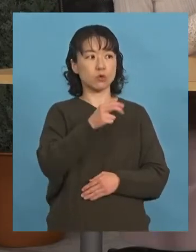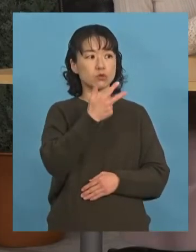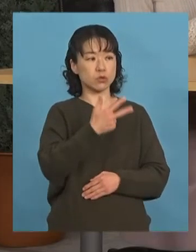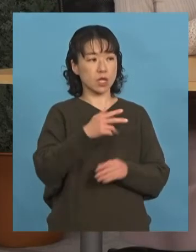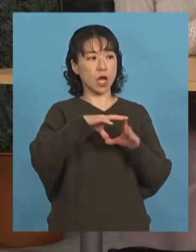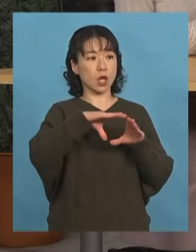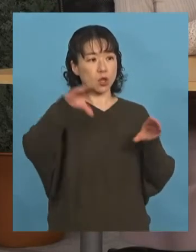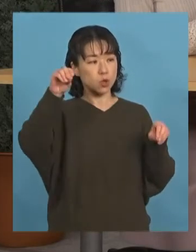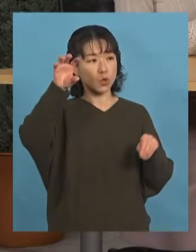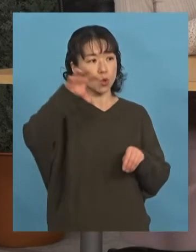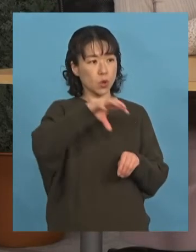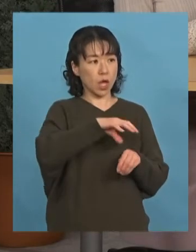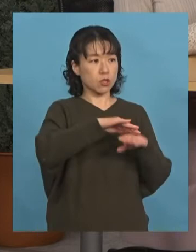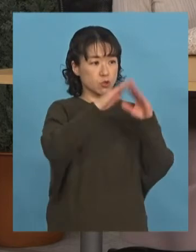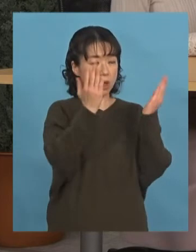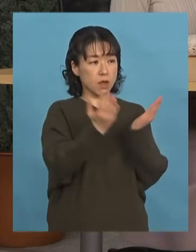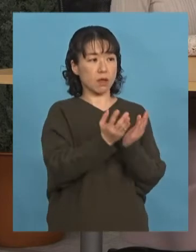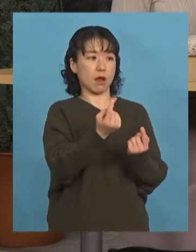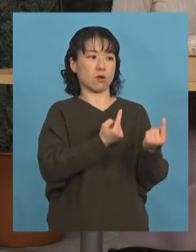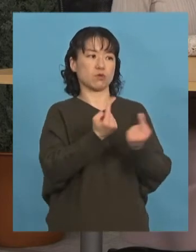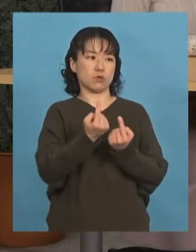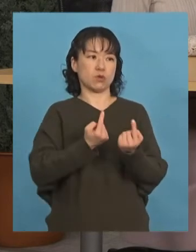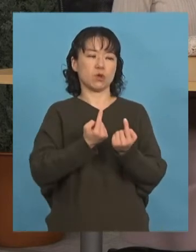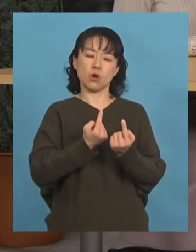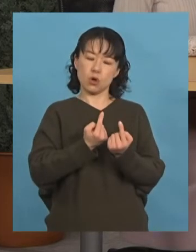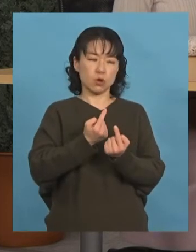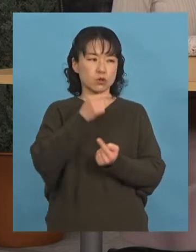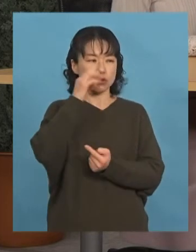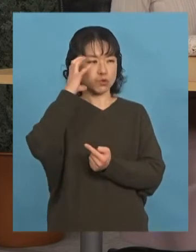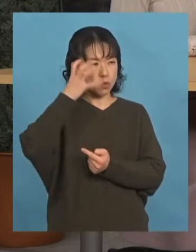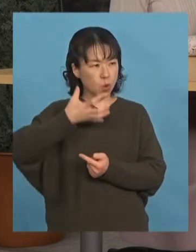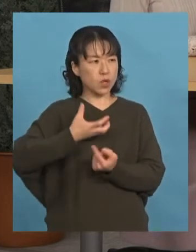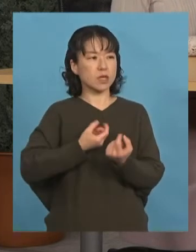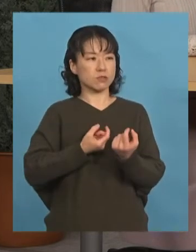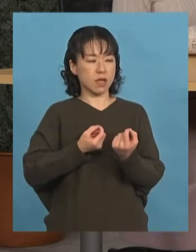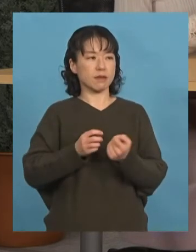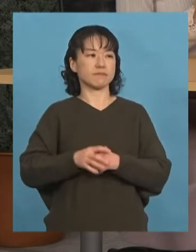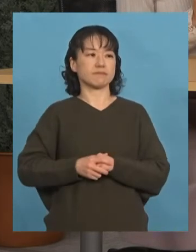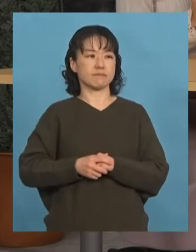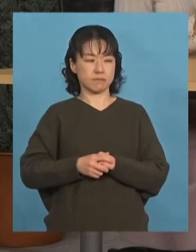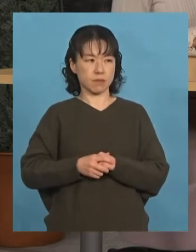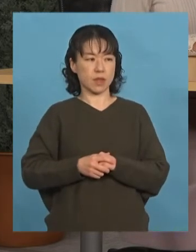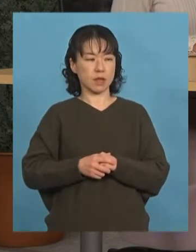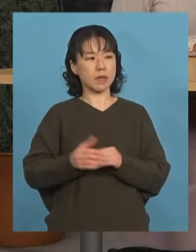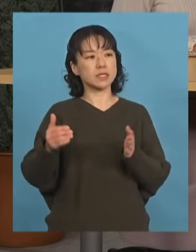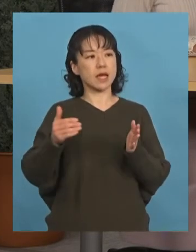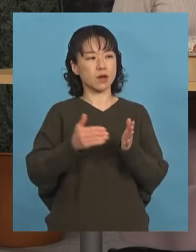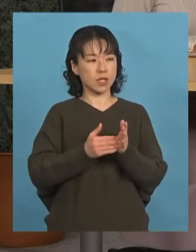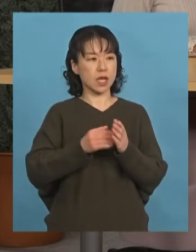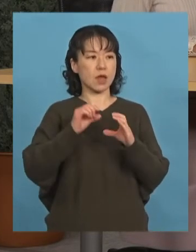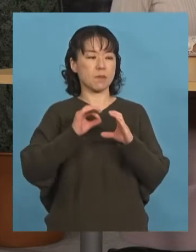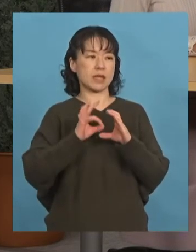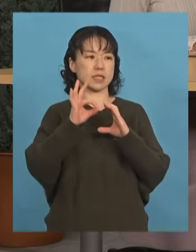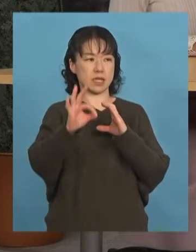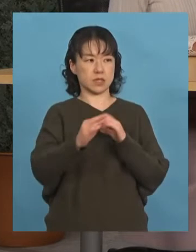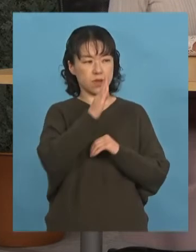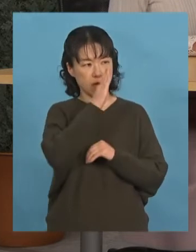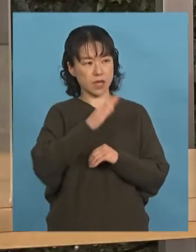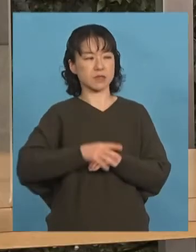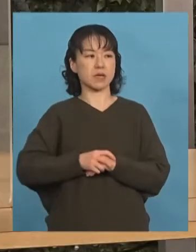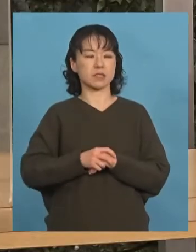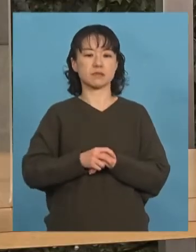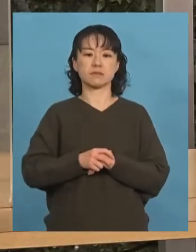県すべてからの来訪者がいるってすごいですね。では最後に番組ご覧の方にメッセージをお願いします。 は